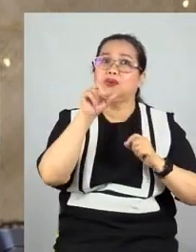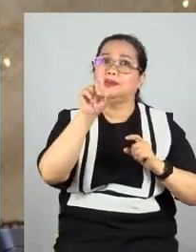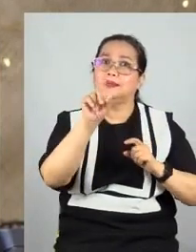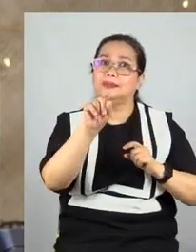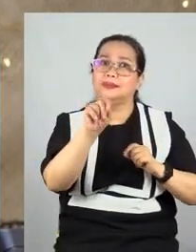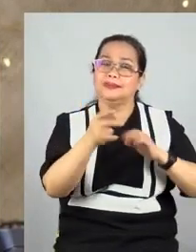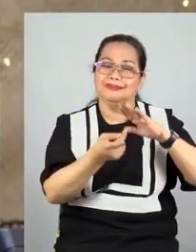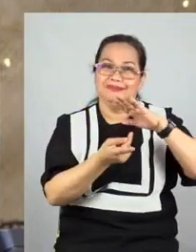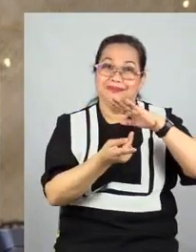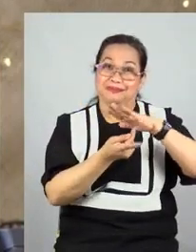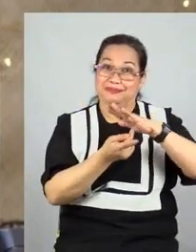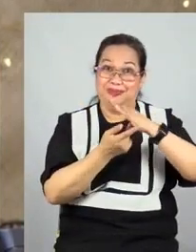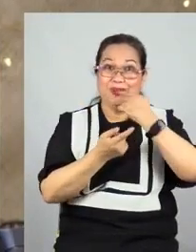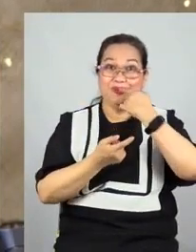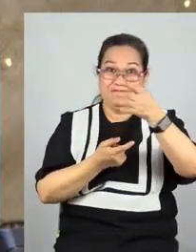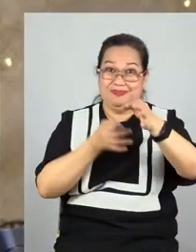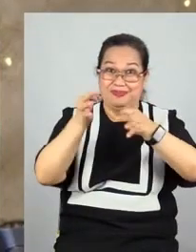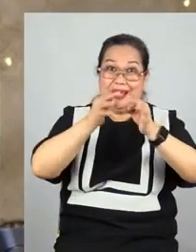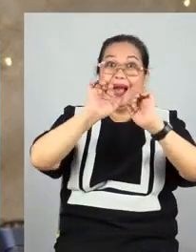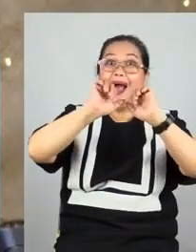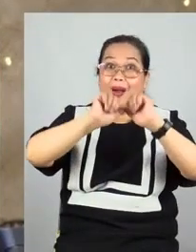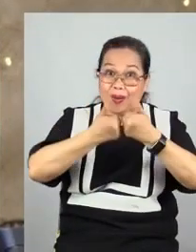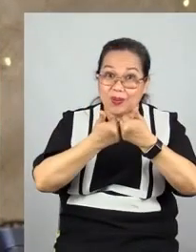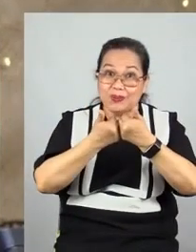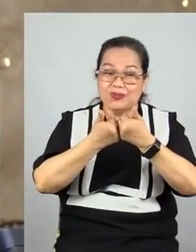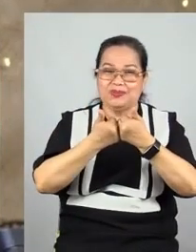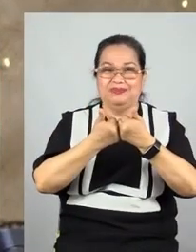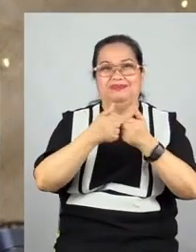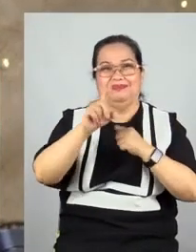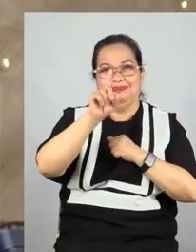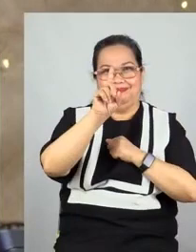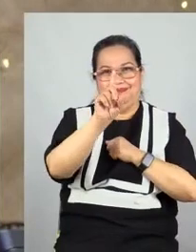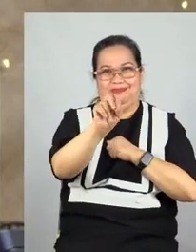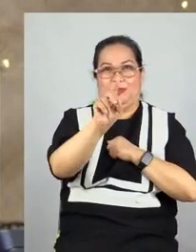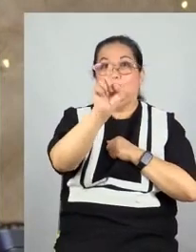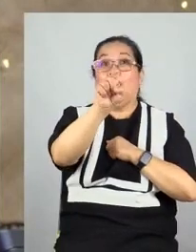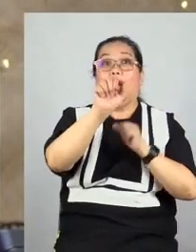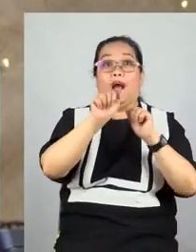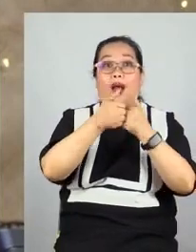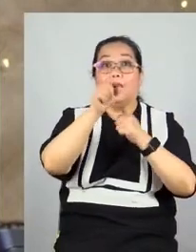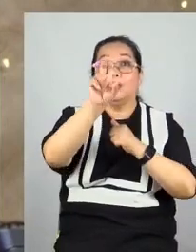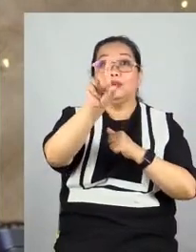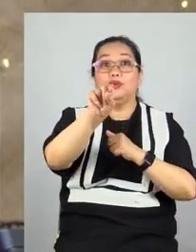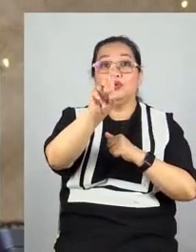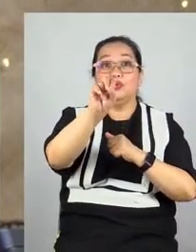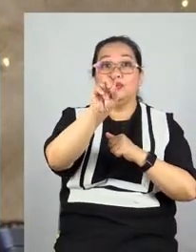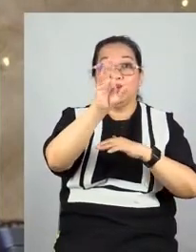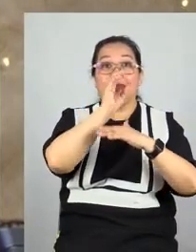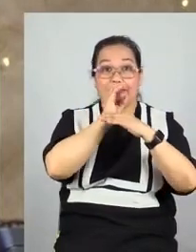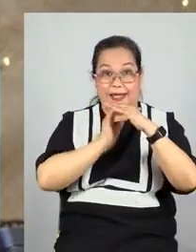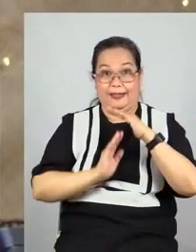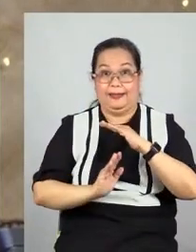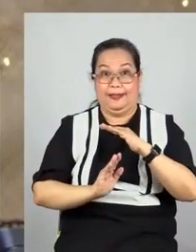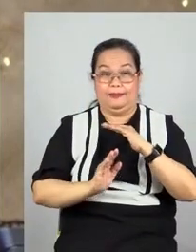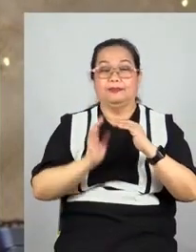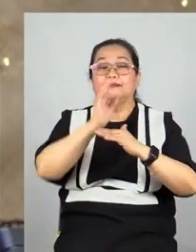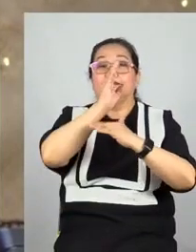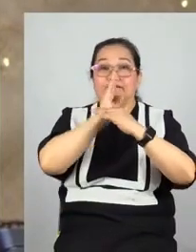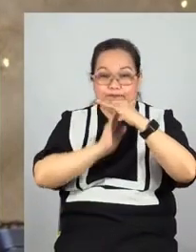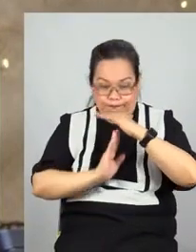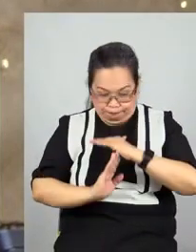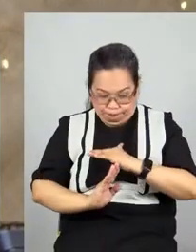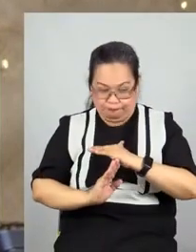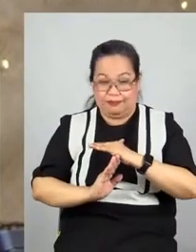this is how you do it. Ganito ang pagpapakumbaba. No? Ito